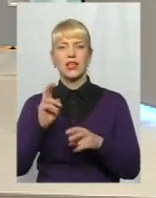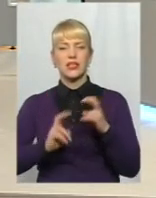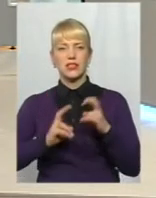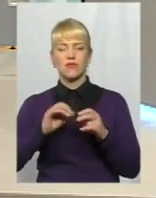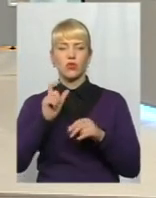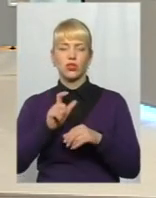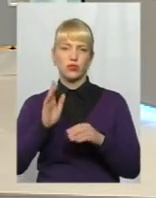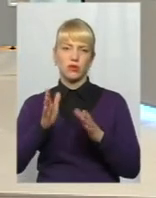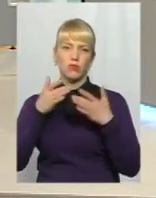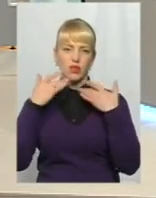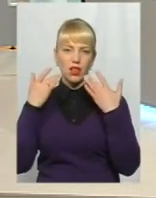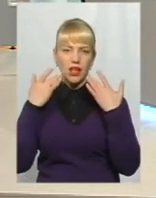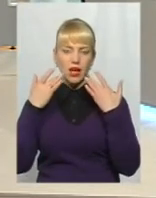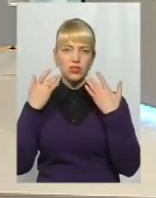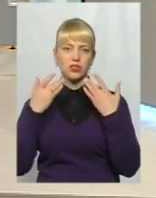людям буде легше, верніше,